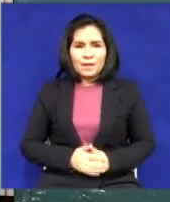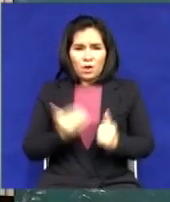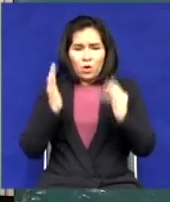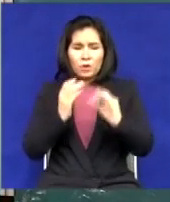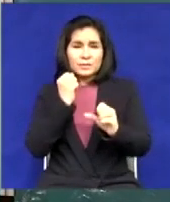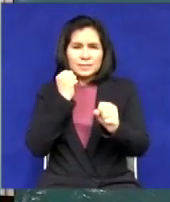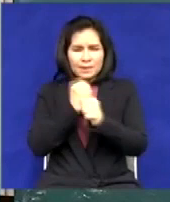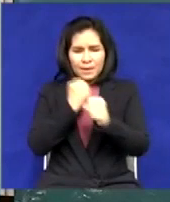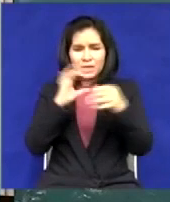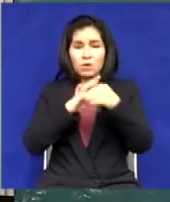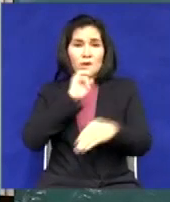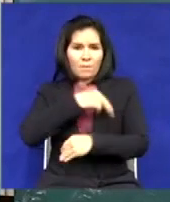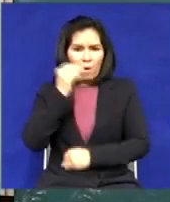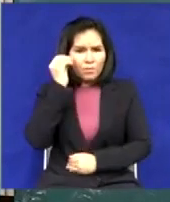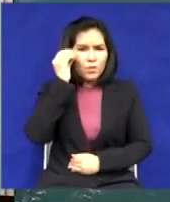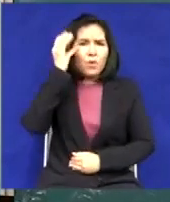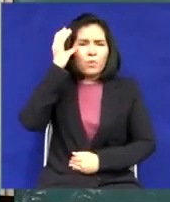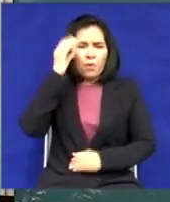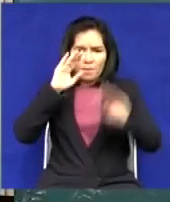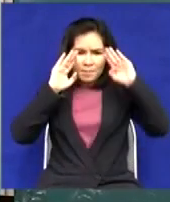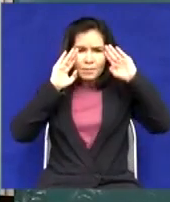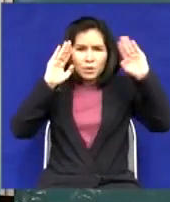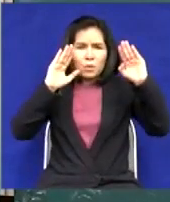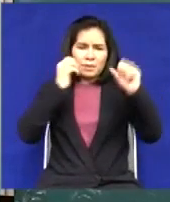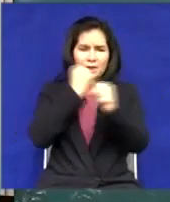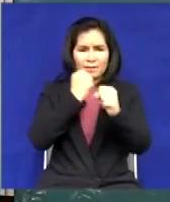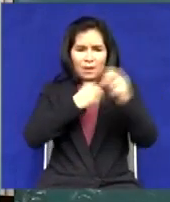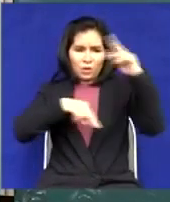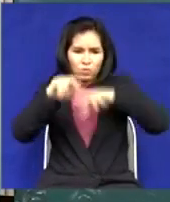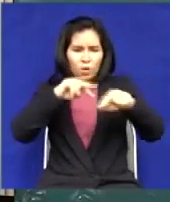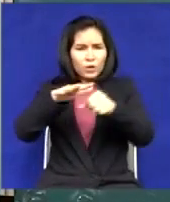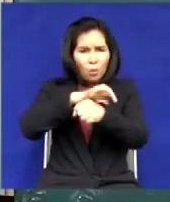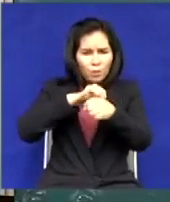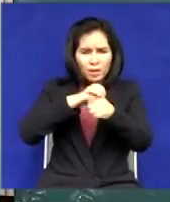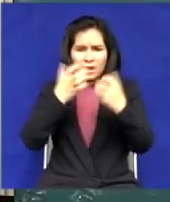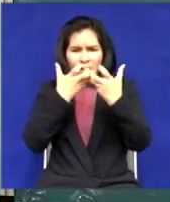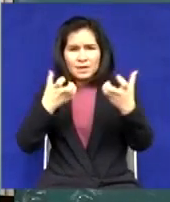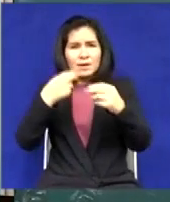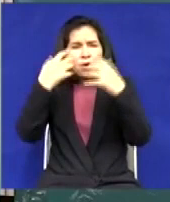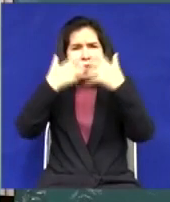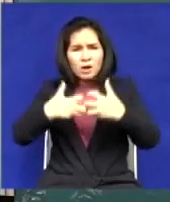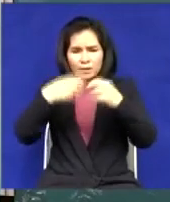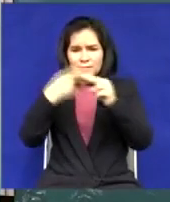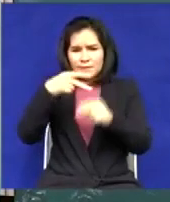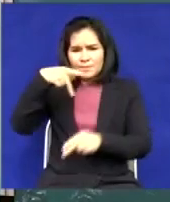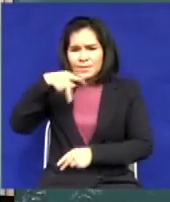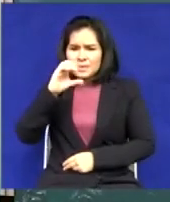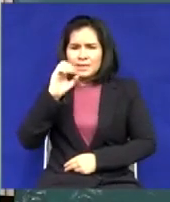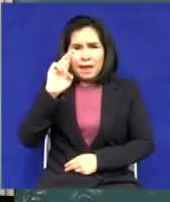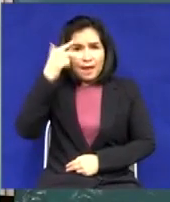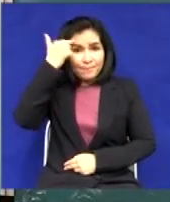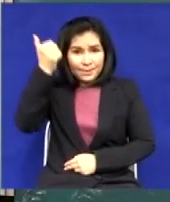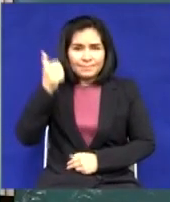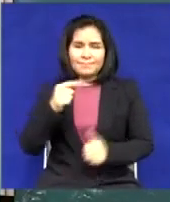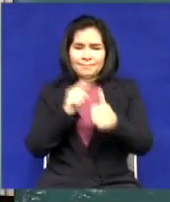ทย์หรือบุคลากรที่มีความรู้ประสบการณ์การทำงานในการตรวจด้วยเครื่อง PCR หรือหาสารพันธุกรรมนะครับอันที่